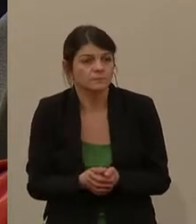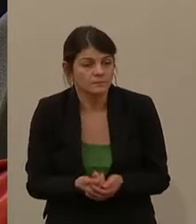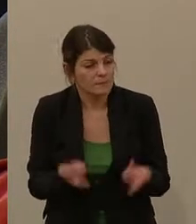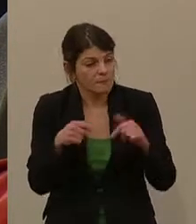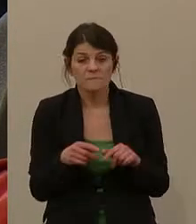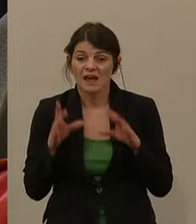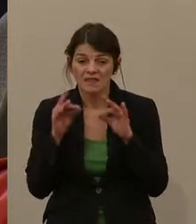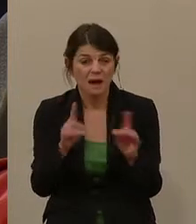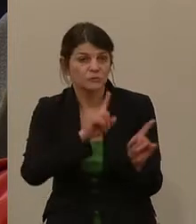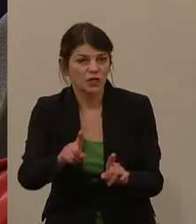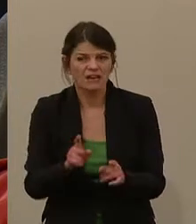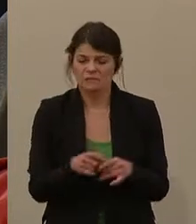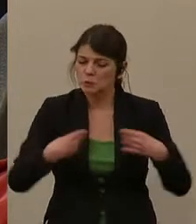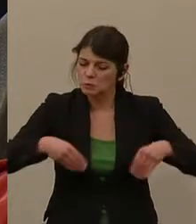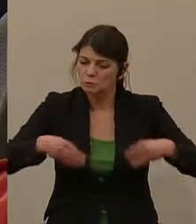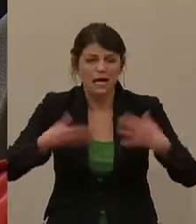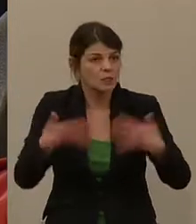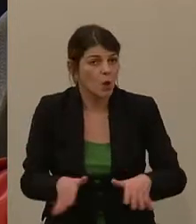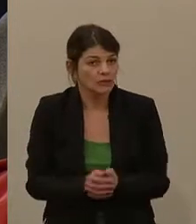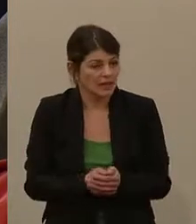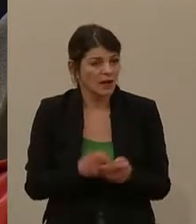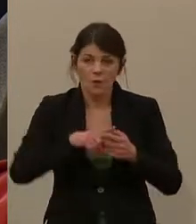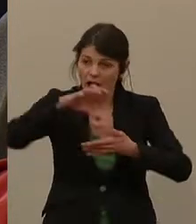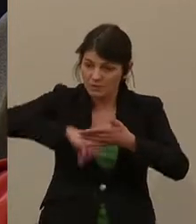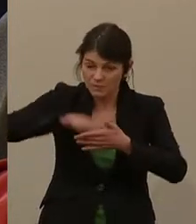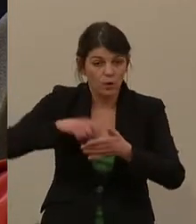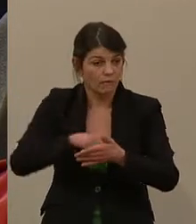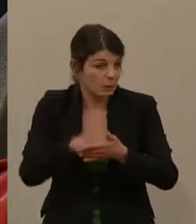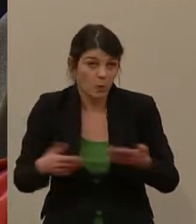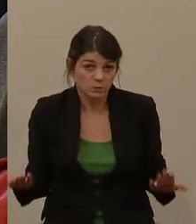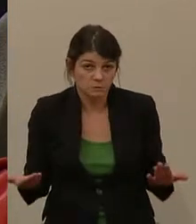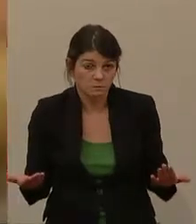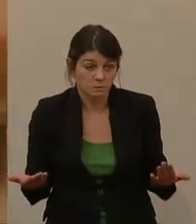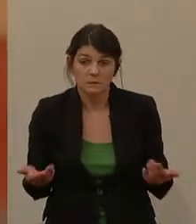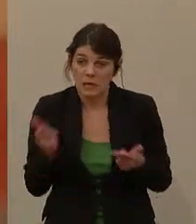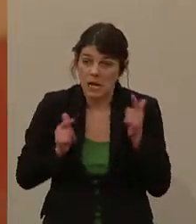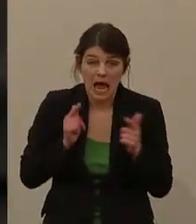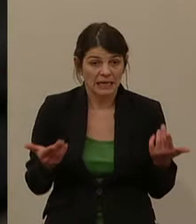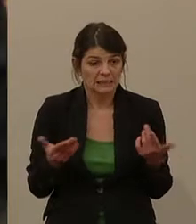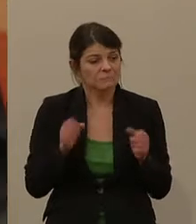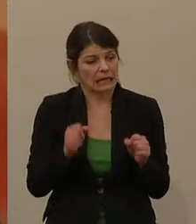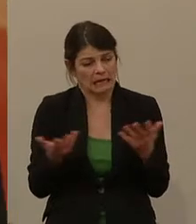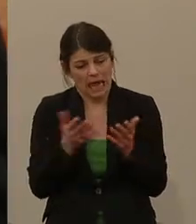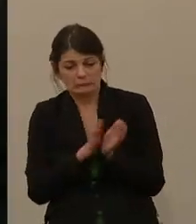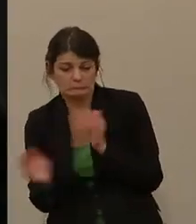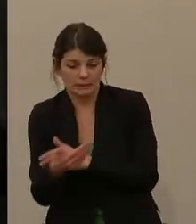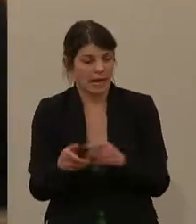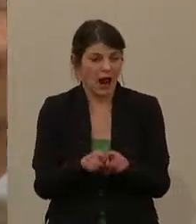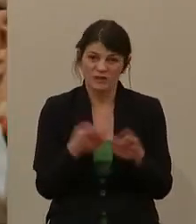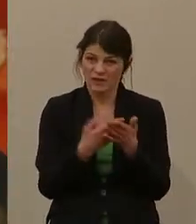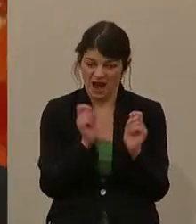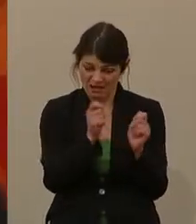Der Tatbestand der sogenannten Substanzlosigkeit und das Abzugsverbot sind auch leider sehr leicht zu umgehen, zumindest so, wie der